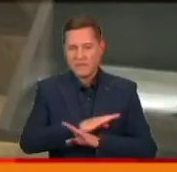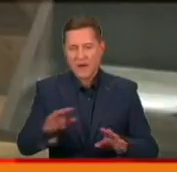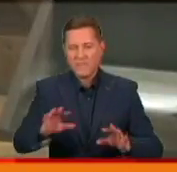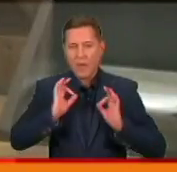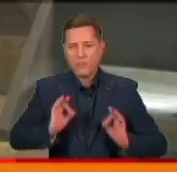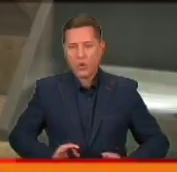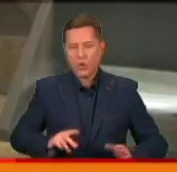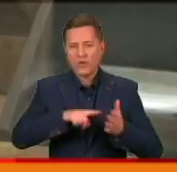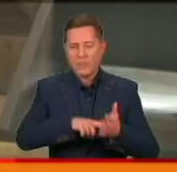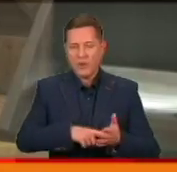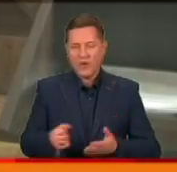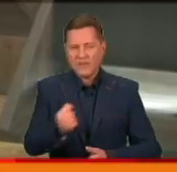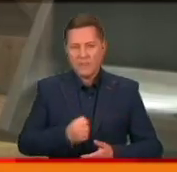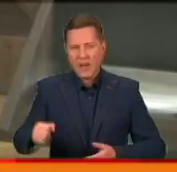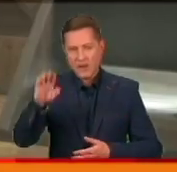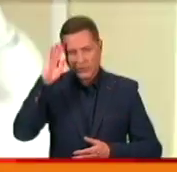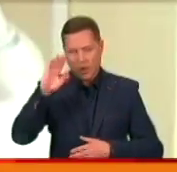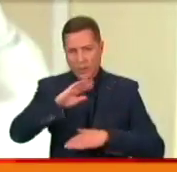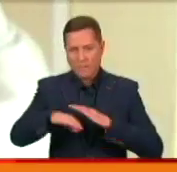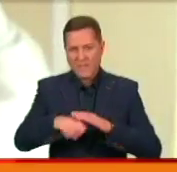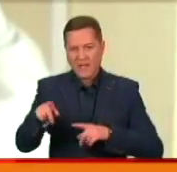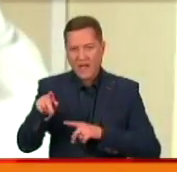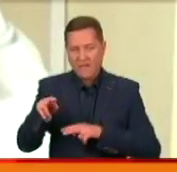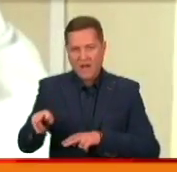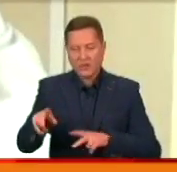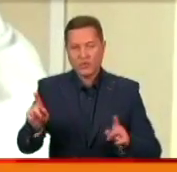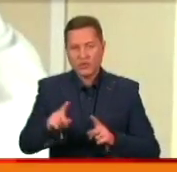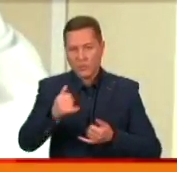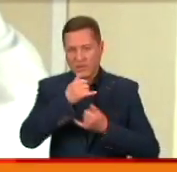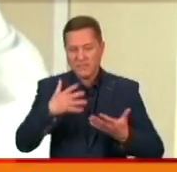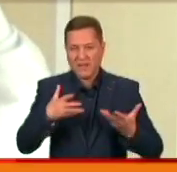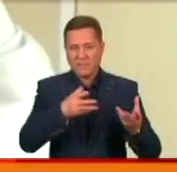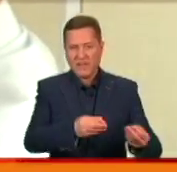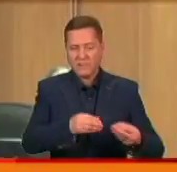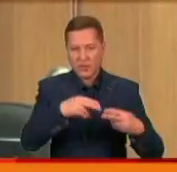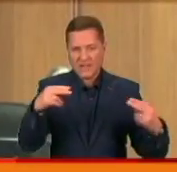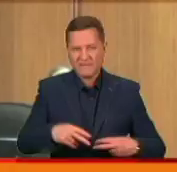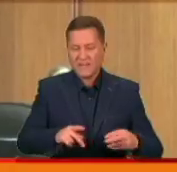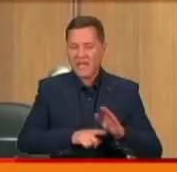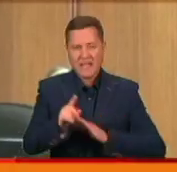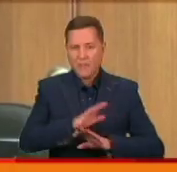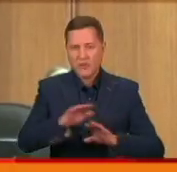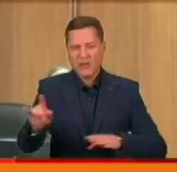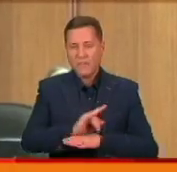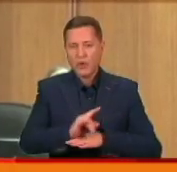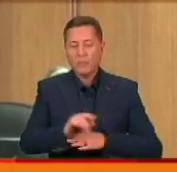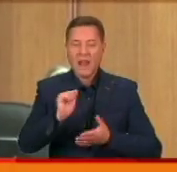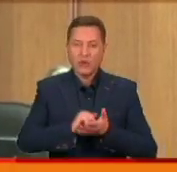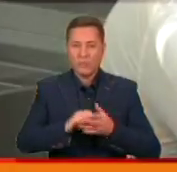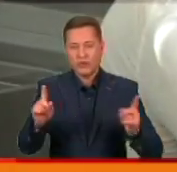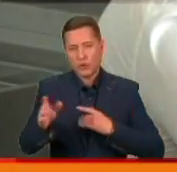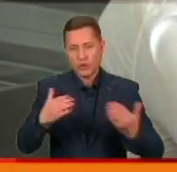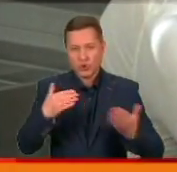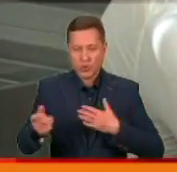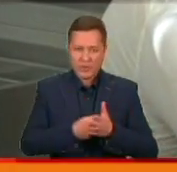Прокурори наполягали на триманні чоловіка під вартою, аби він не міг вплинути на свідків чи не почав підробляти документи, що стосується слідства.